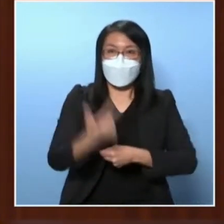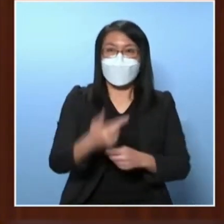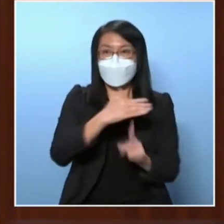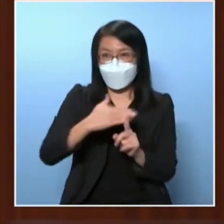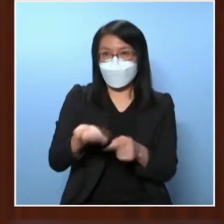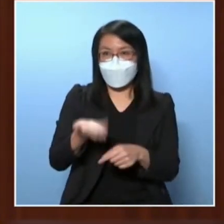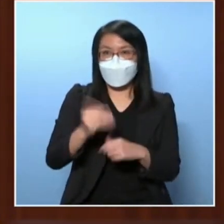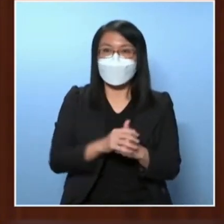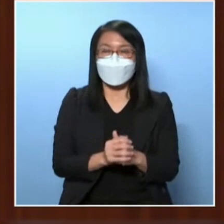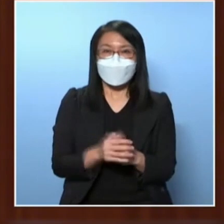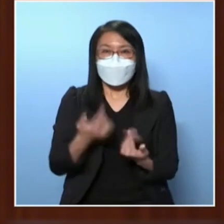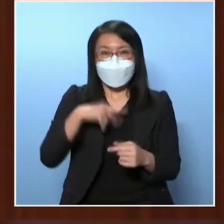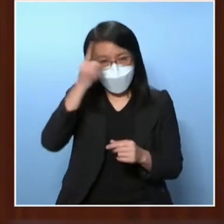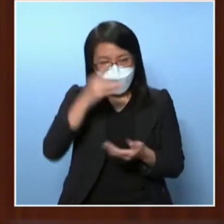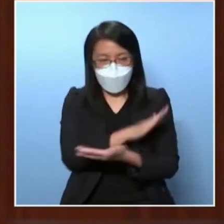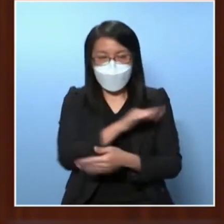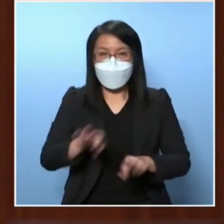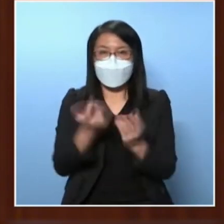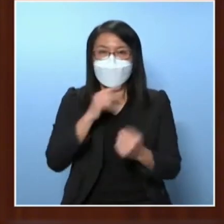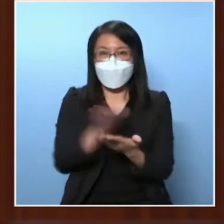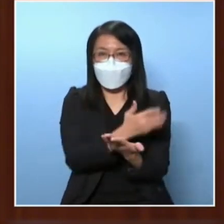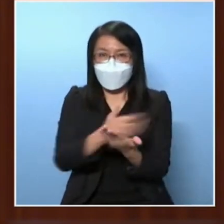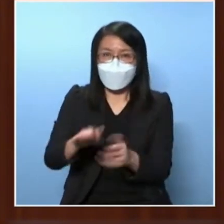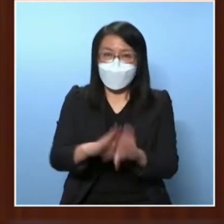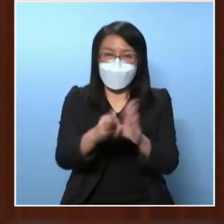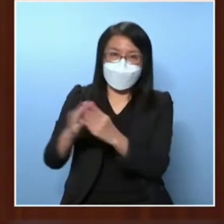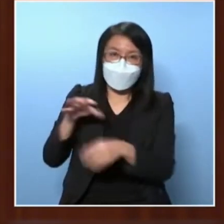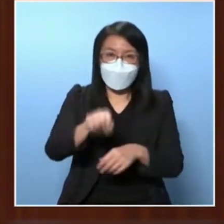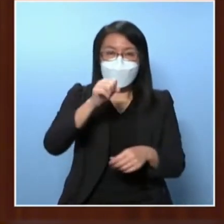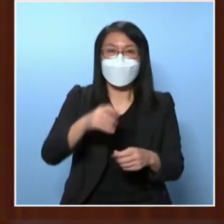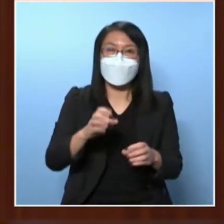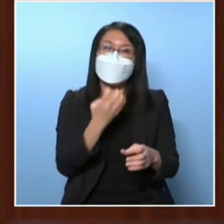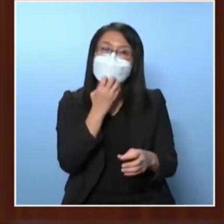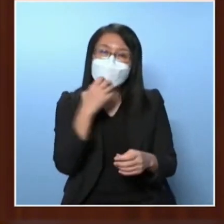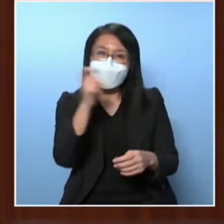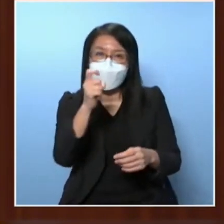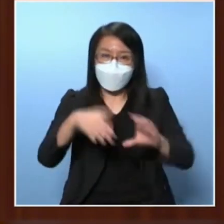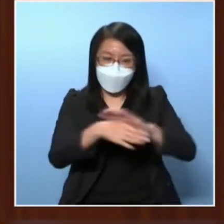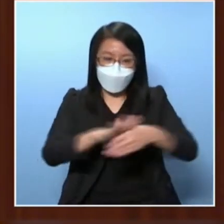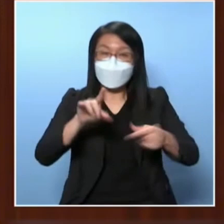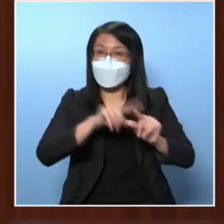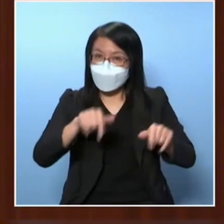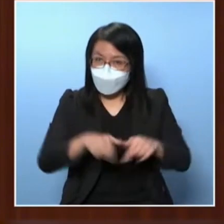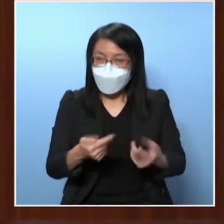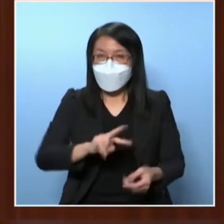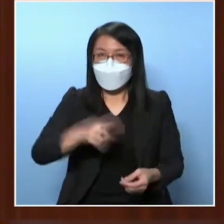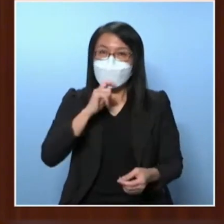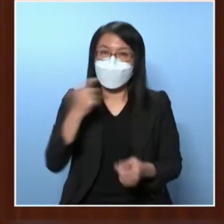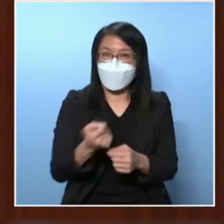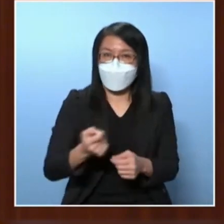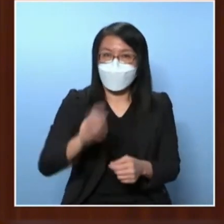半，明年起分階段啟用的東九文化中心將成為加